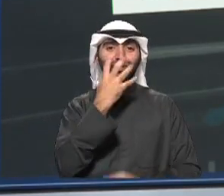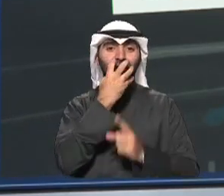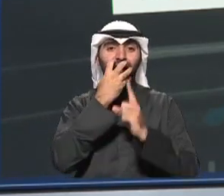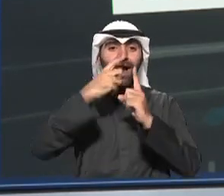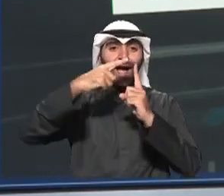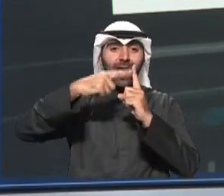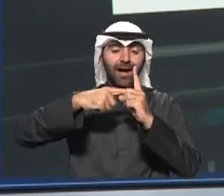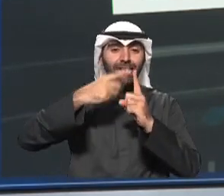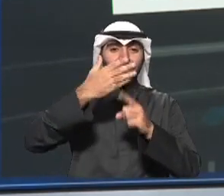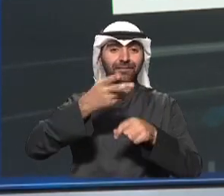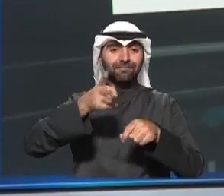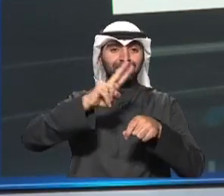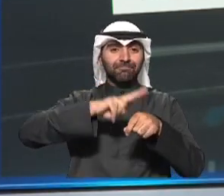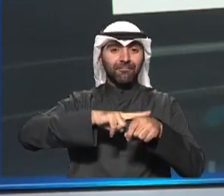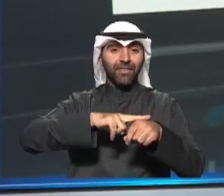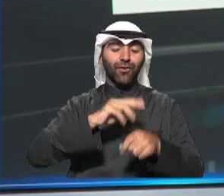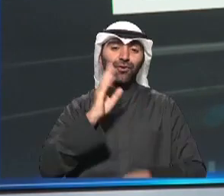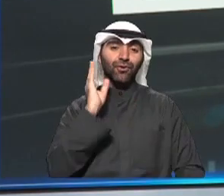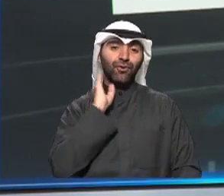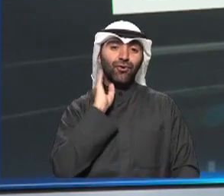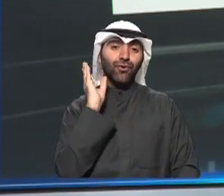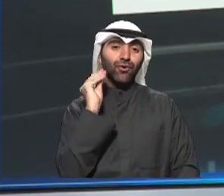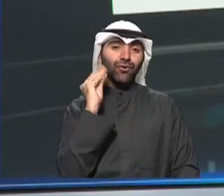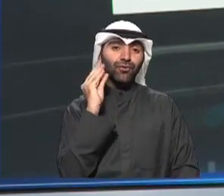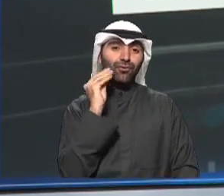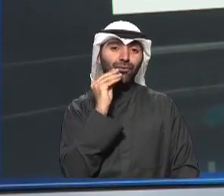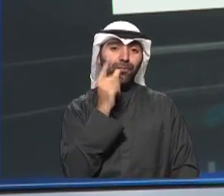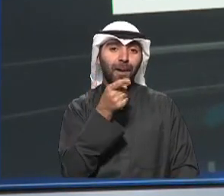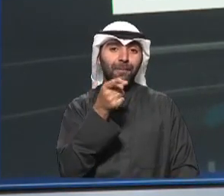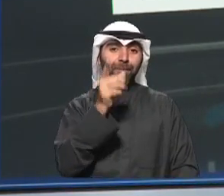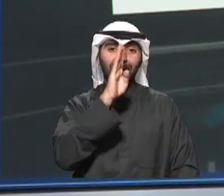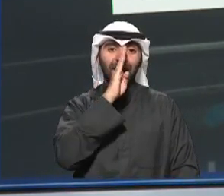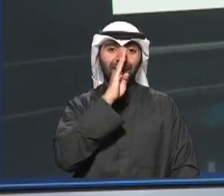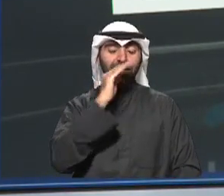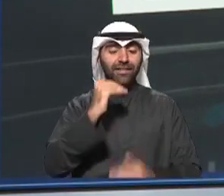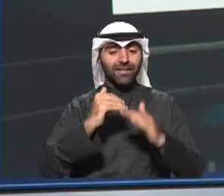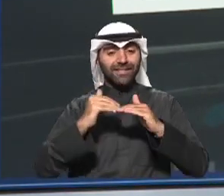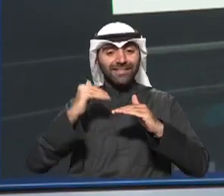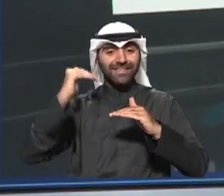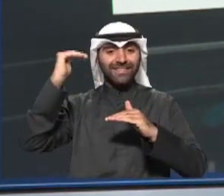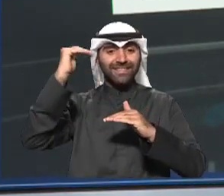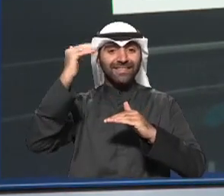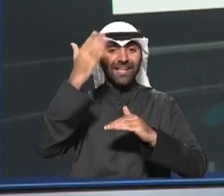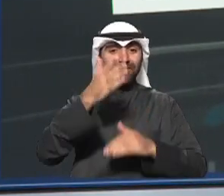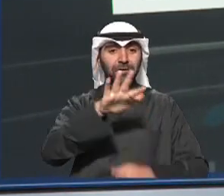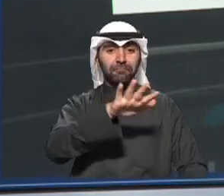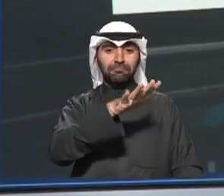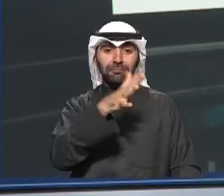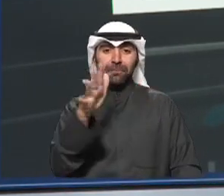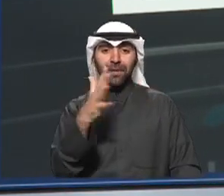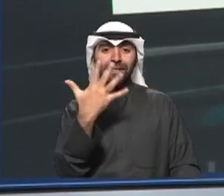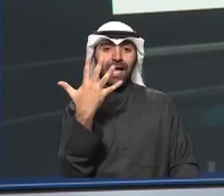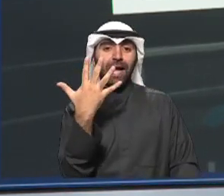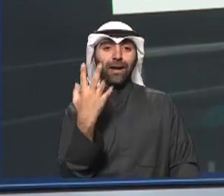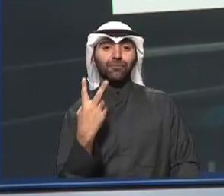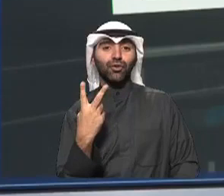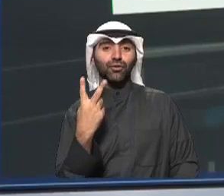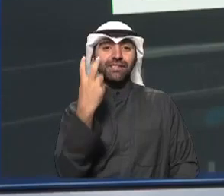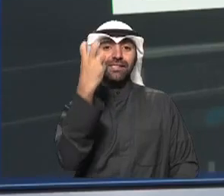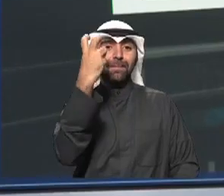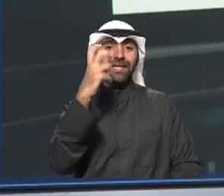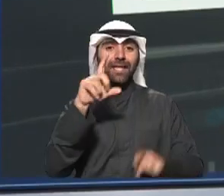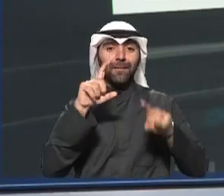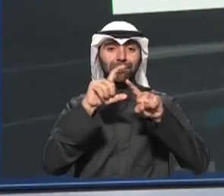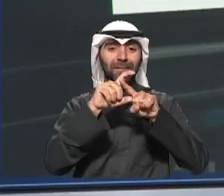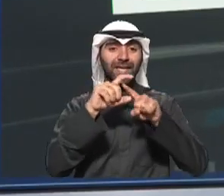ارتفاع نسبي في نسب الرطوبة خاصة على المناطق الساحلية وداخل البحر، وقد تصل إلى أكثر من 75%. الهواء الكوس